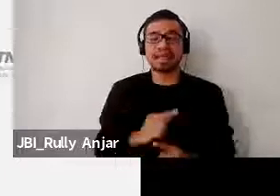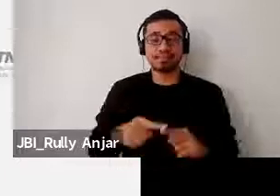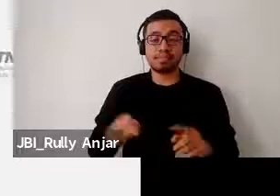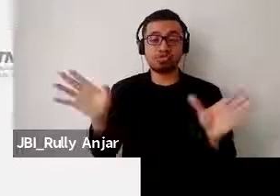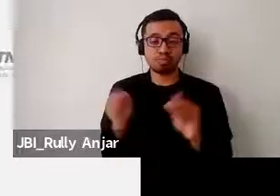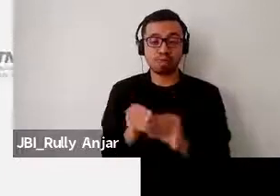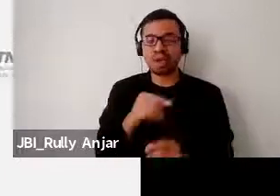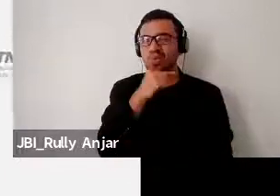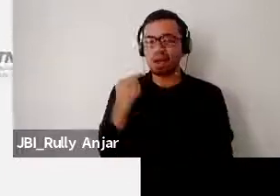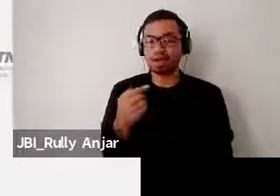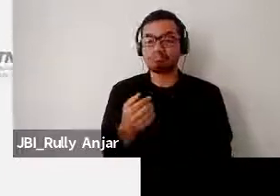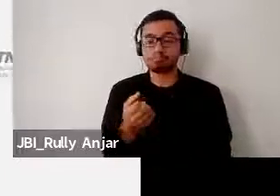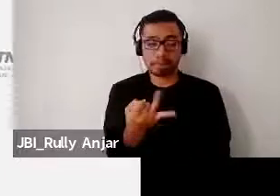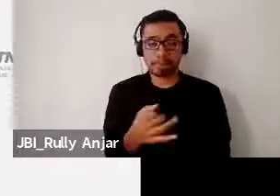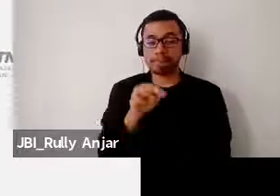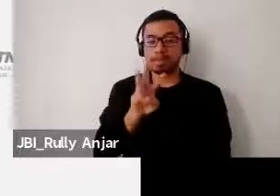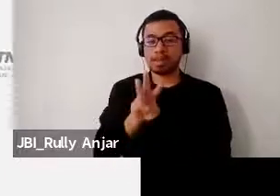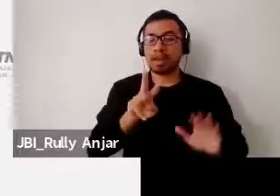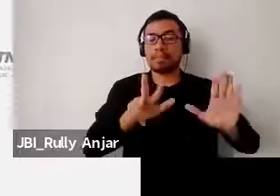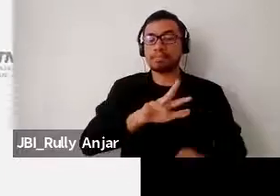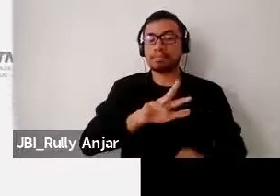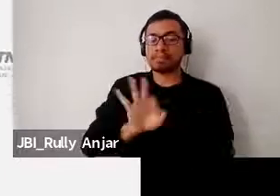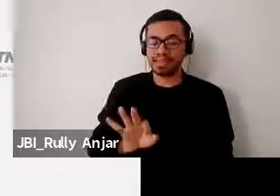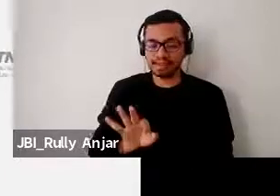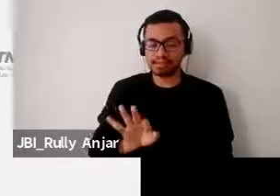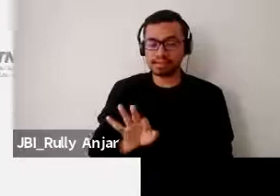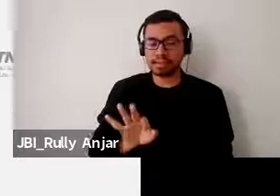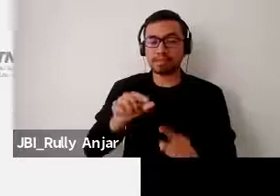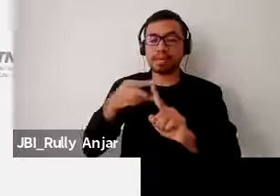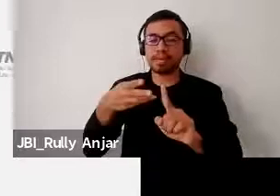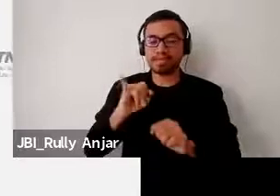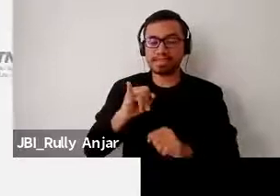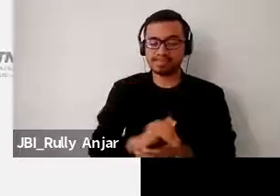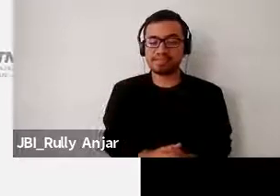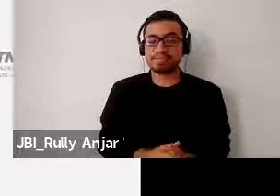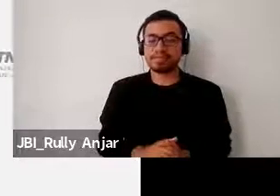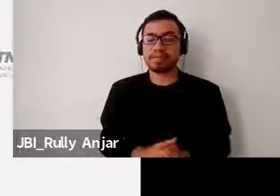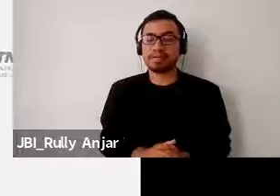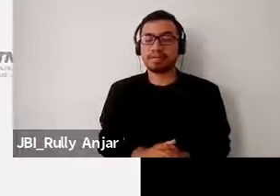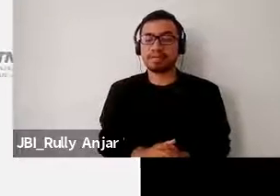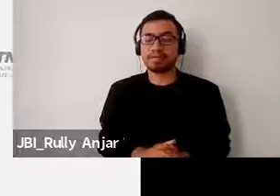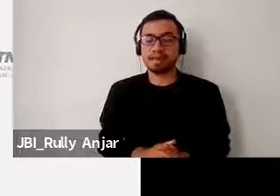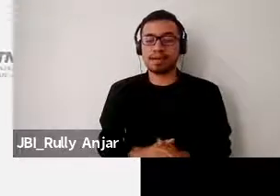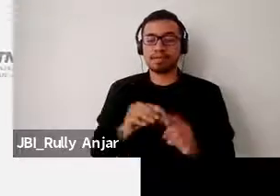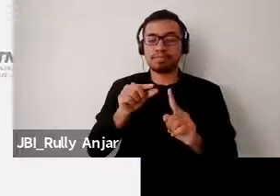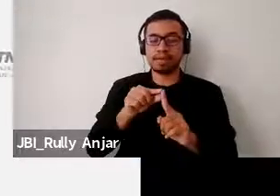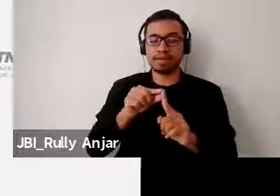yang menerima manfaat JKN dari PBI. Kemudian untuk PIP-nya pun hanya sekitar 12%.